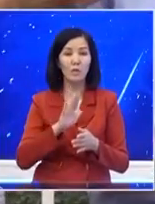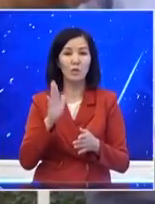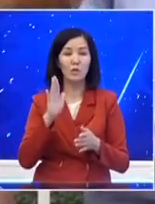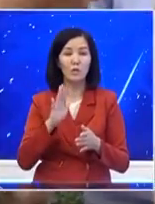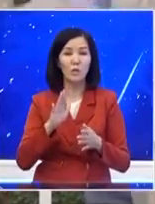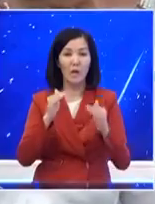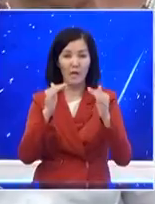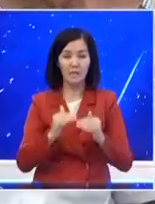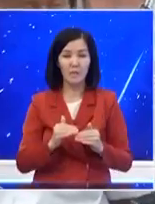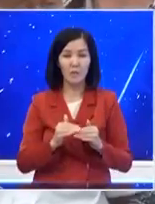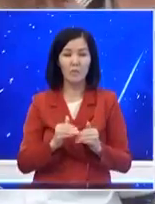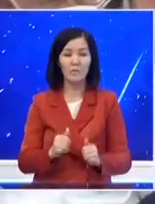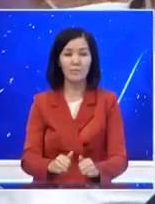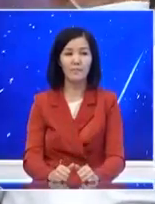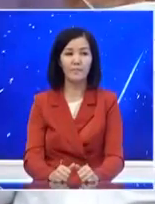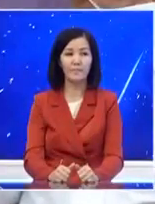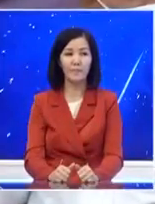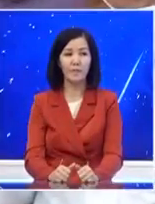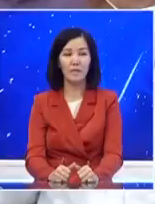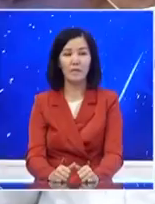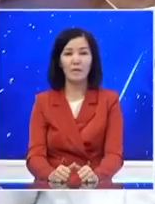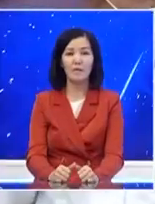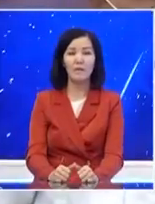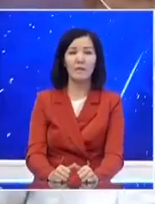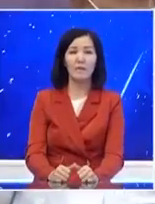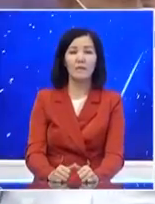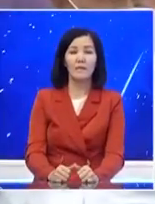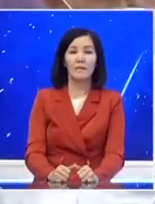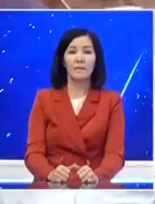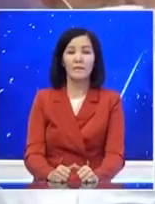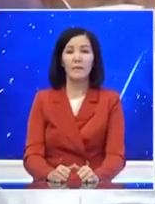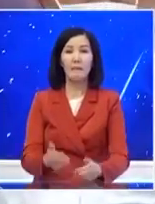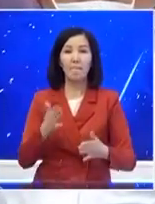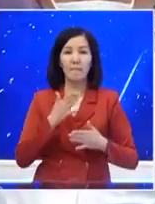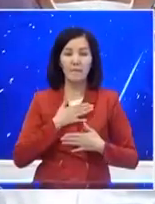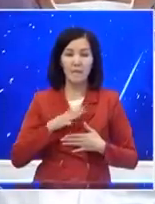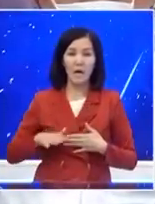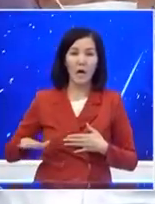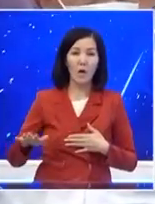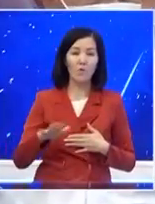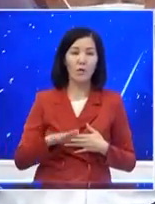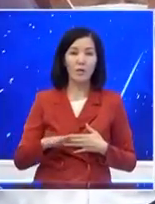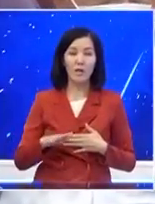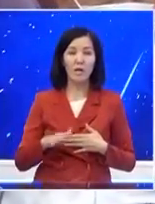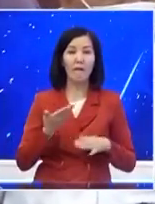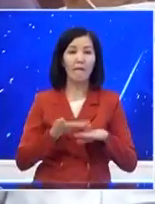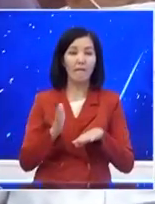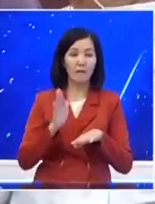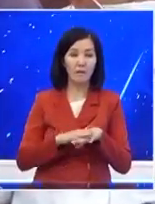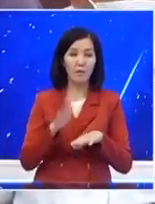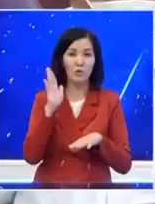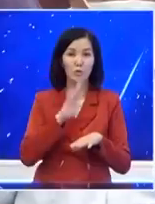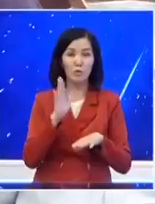болғанын жеткізген. У нас в районе, нашем Казахском районе. Біздің ауданда биыл қиын жағдай болып тұр. Су бермей